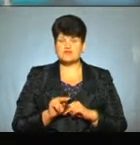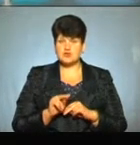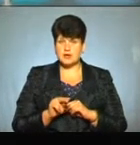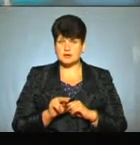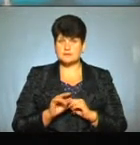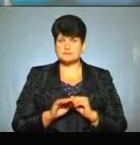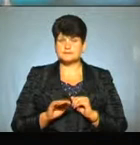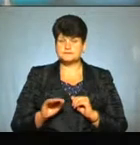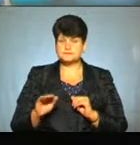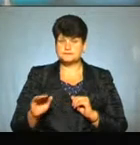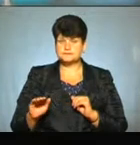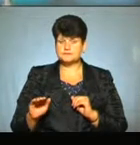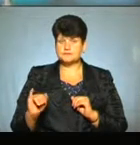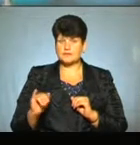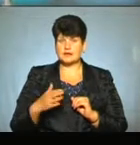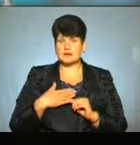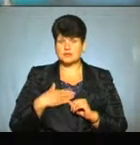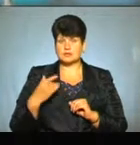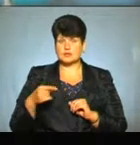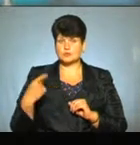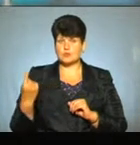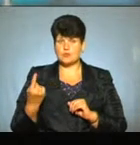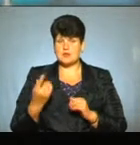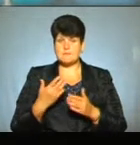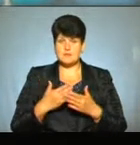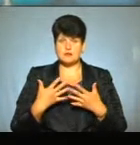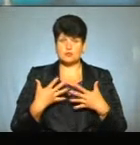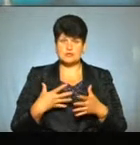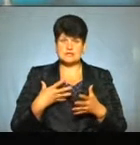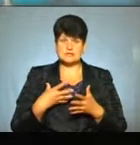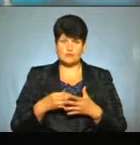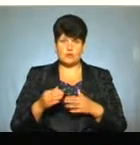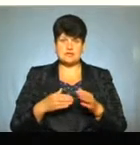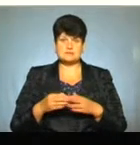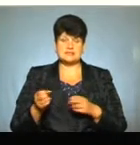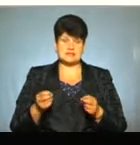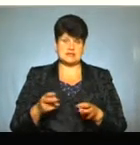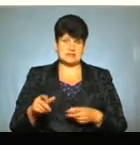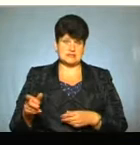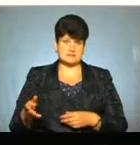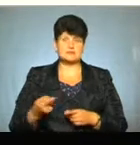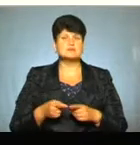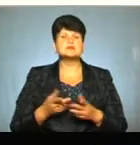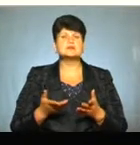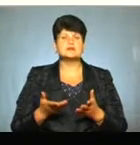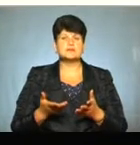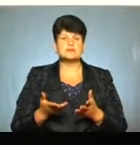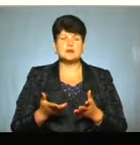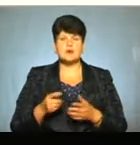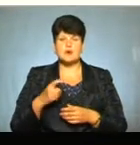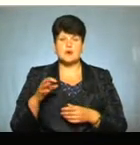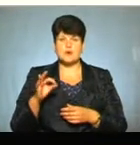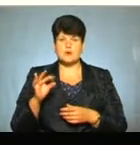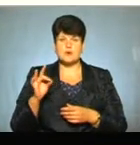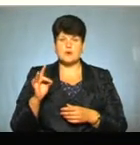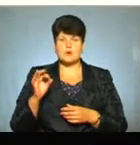навчати учнів, і наша Тернопільська область мала уже своїх спеціалістів. Це так, в якому закладі? Це у